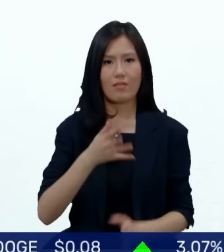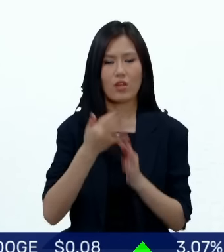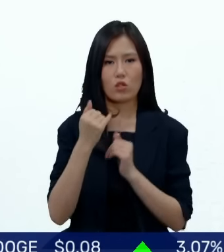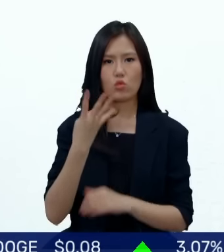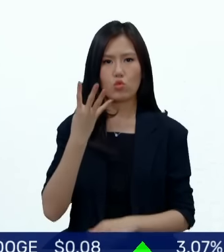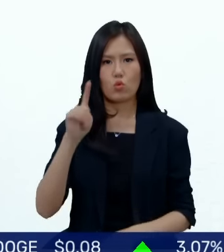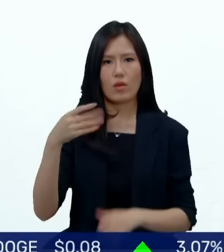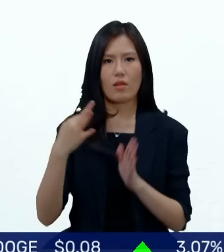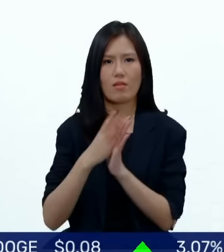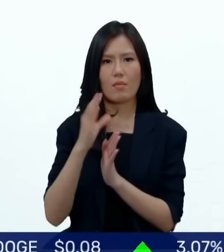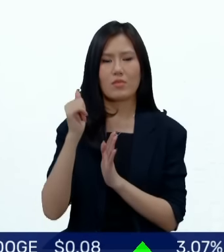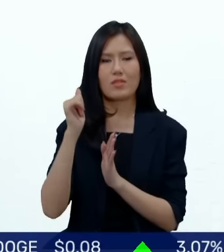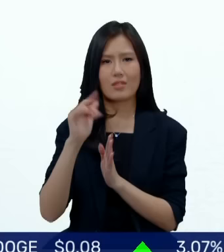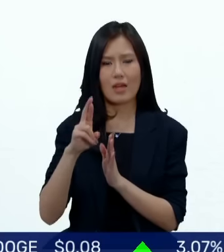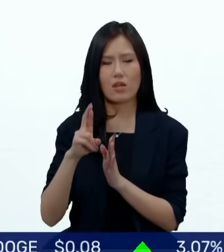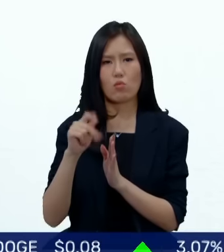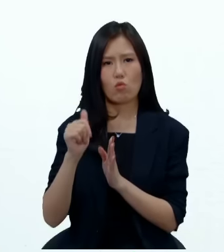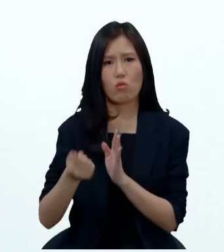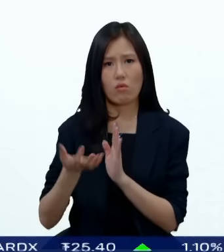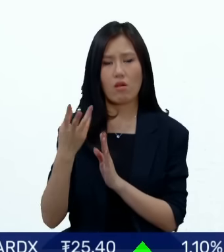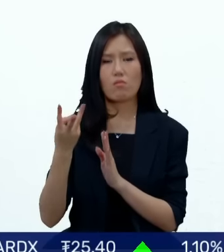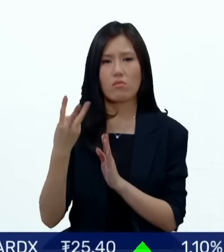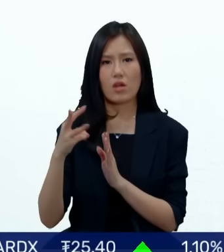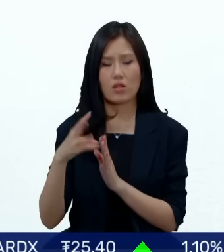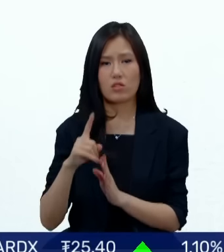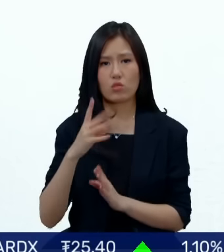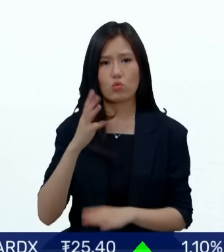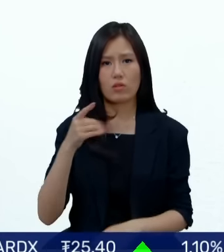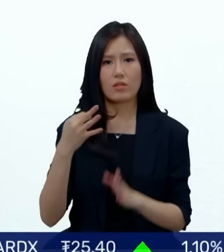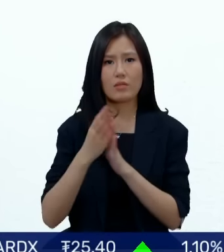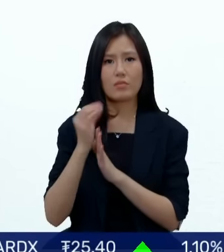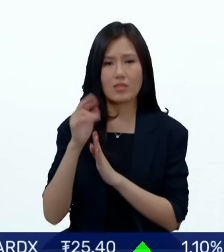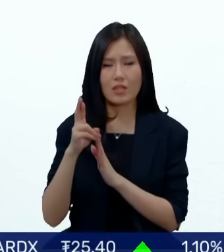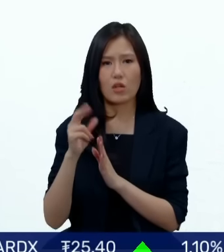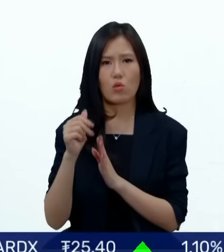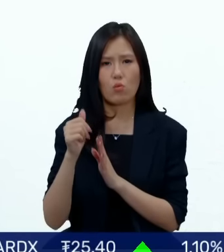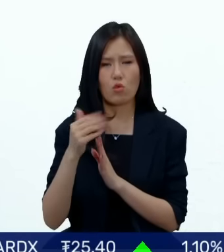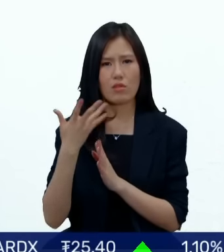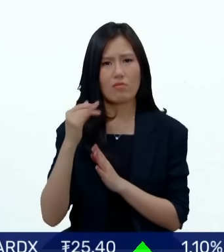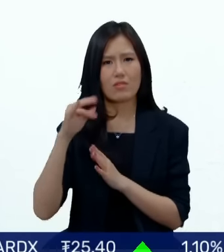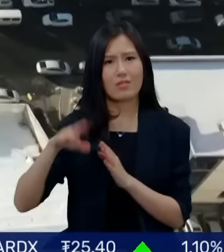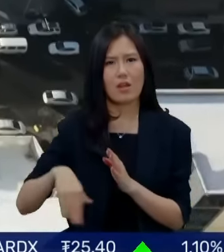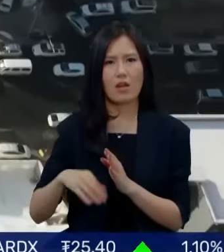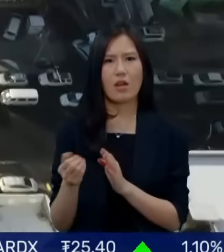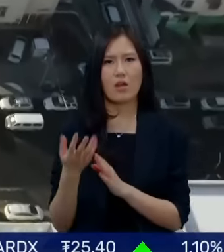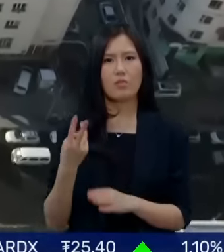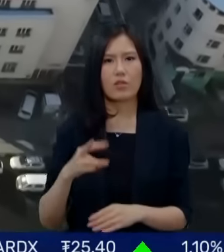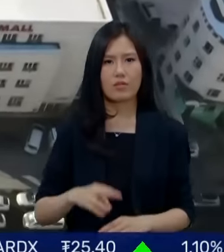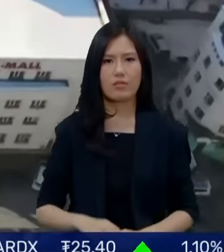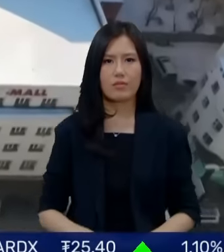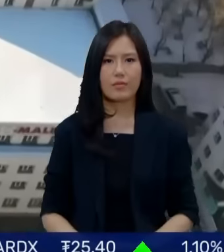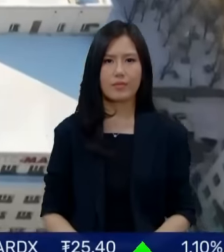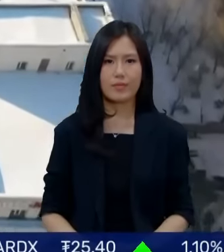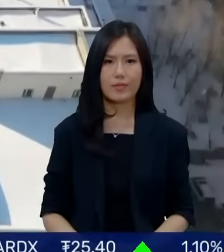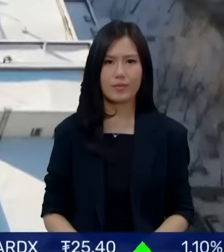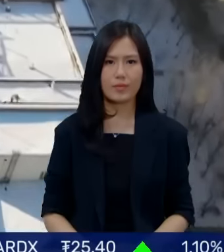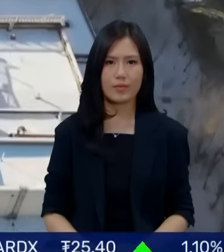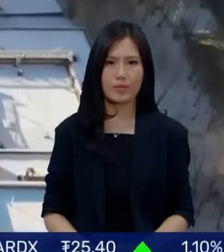4.8 орчим сая төгрөгийн дундаж үнэлгээ шүү дээ тий. 4.8 сая төгрөг төрхийн төлөвтэй байгаа.